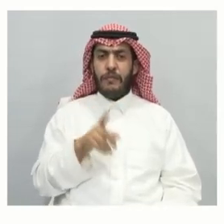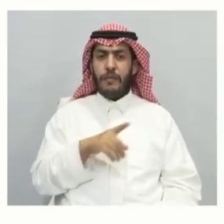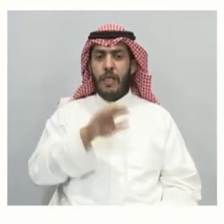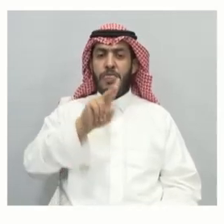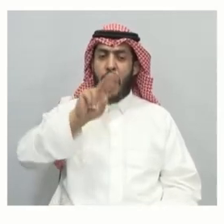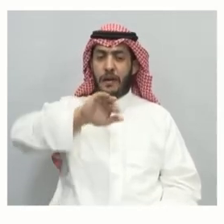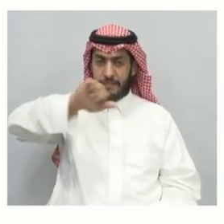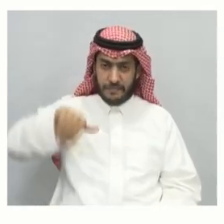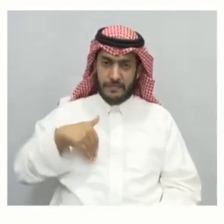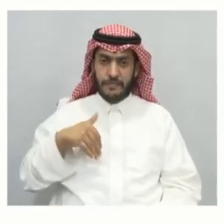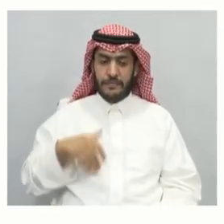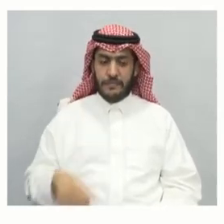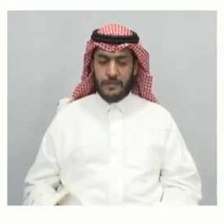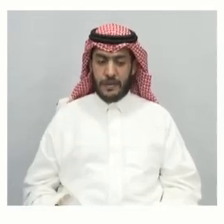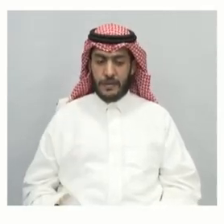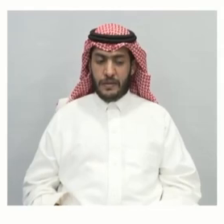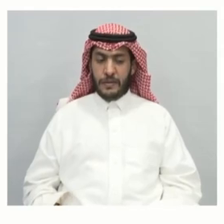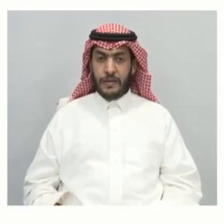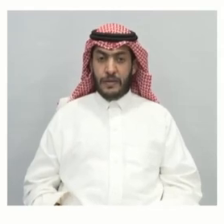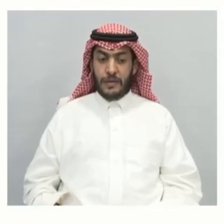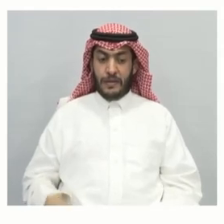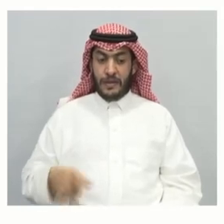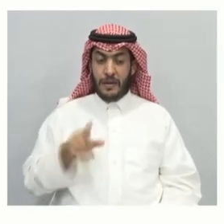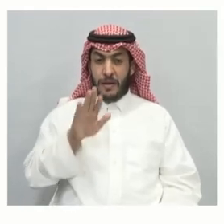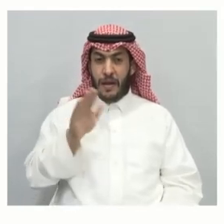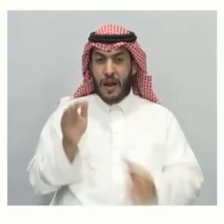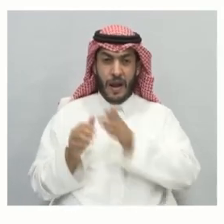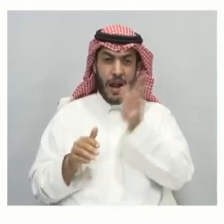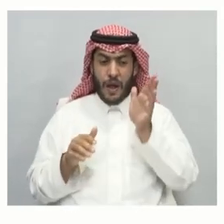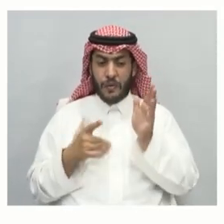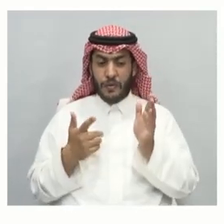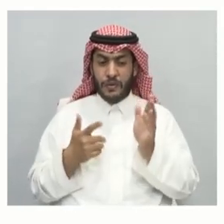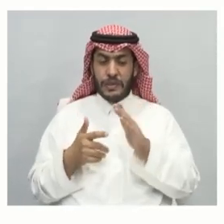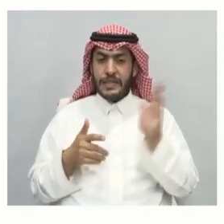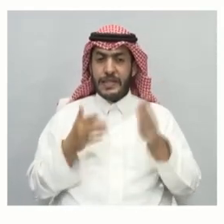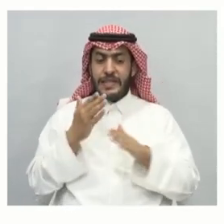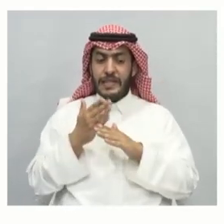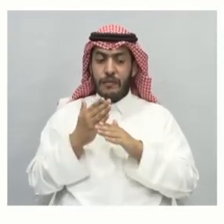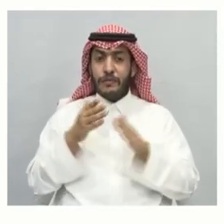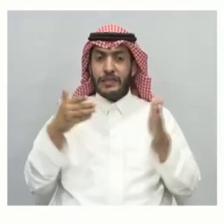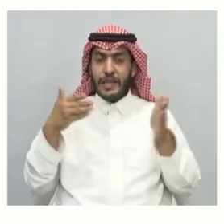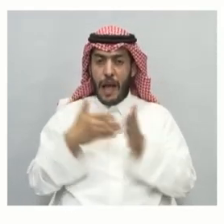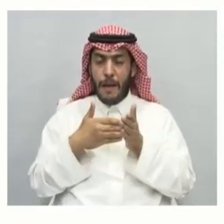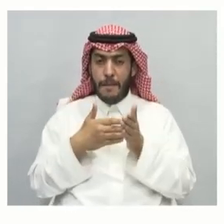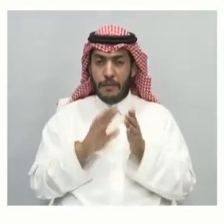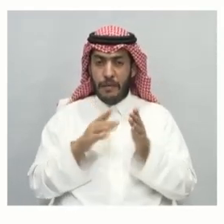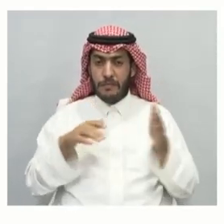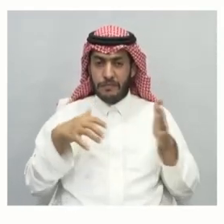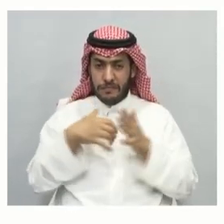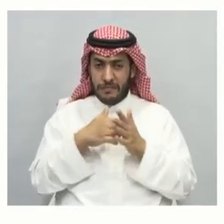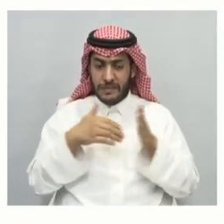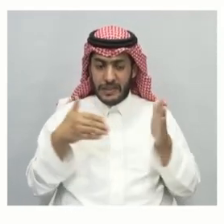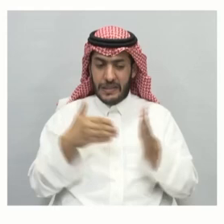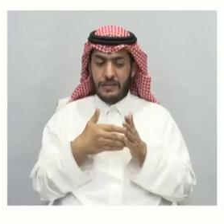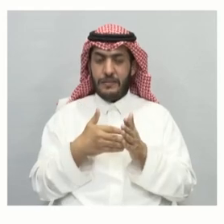ارتد ارتد لاحظ ان الشعاع اللي عندي اللي انحرف ايش صار له بسبب ايش بسبب اصطدامه